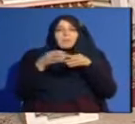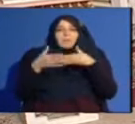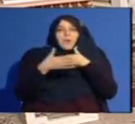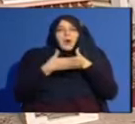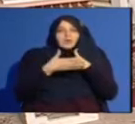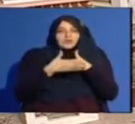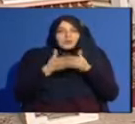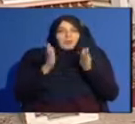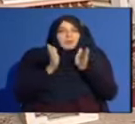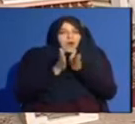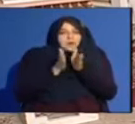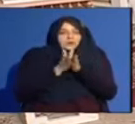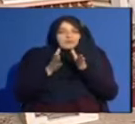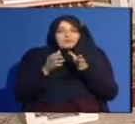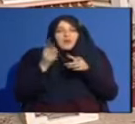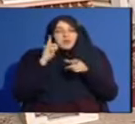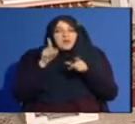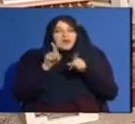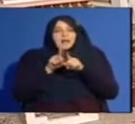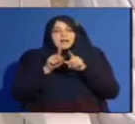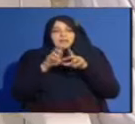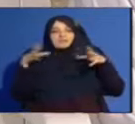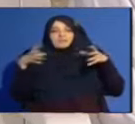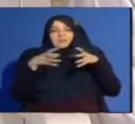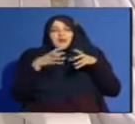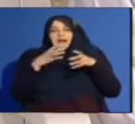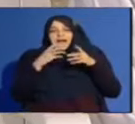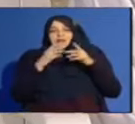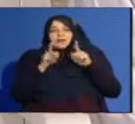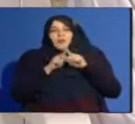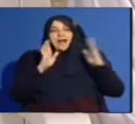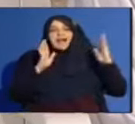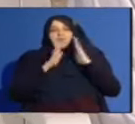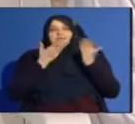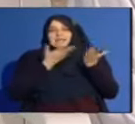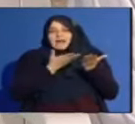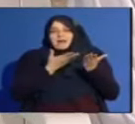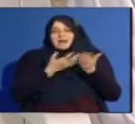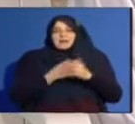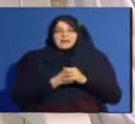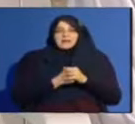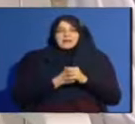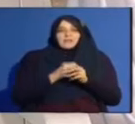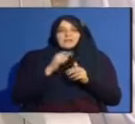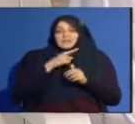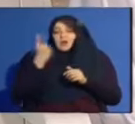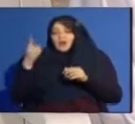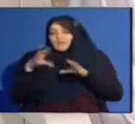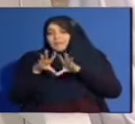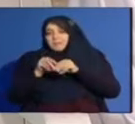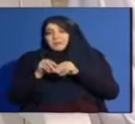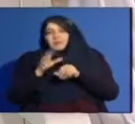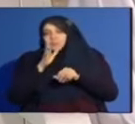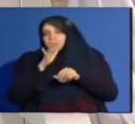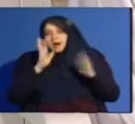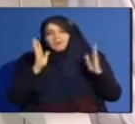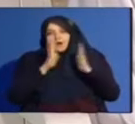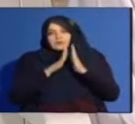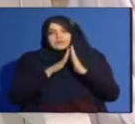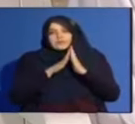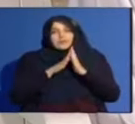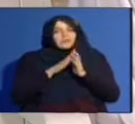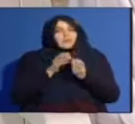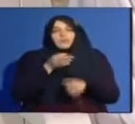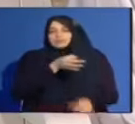ونلاحظه حتى تصمد أمام هذه الهزات، لأن الإنسان أو الأسرة بمفردها لا تستطيع، ستذوب